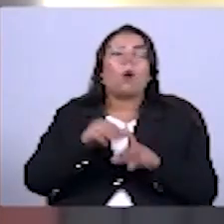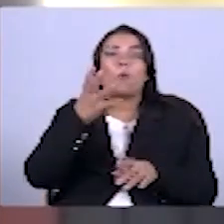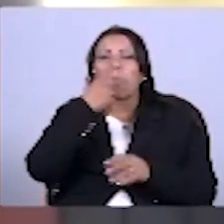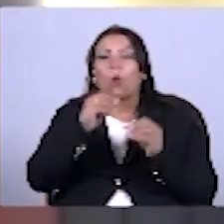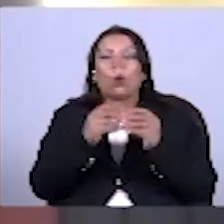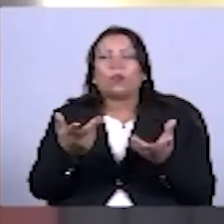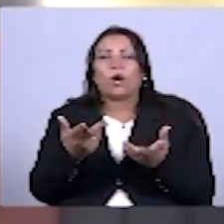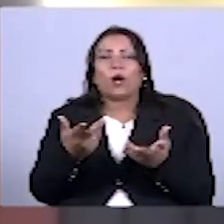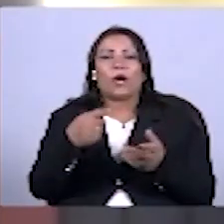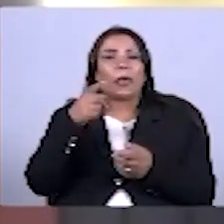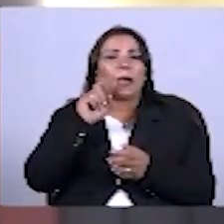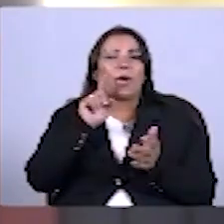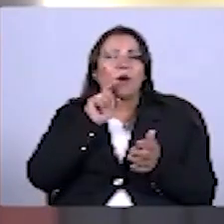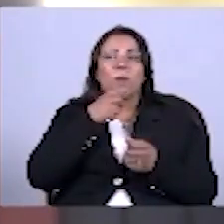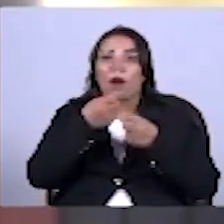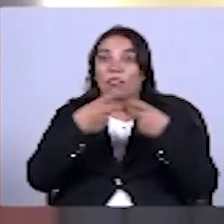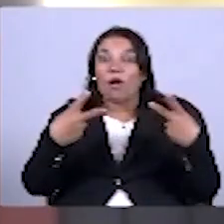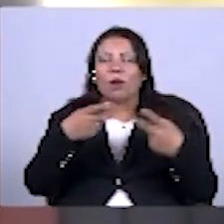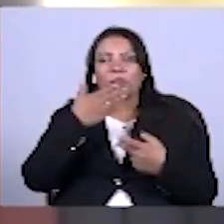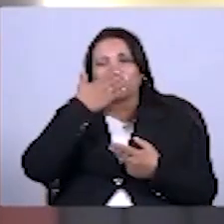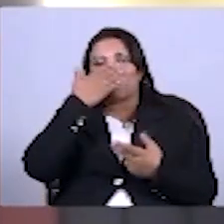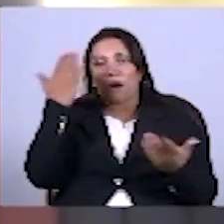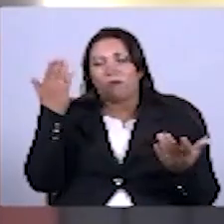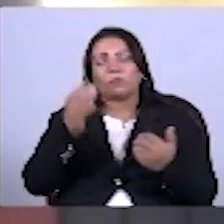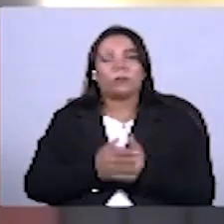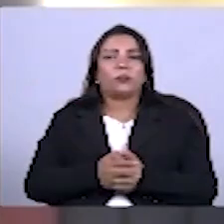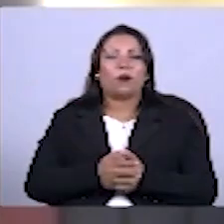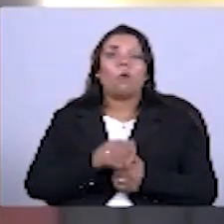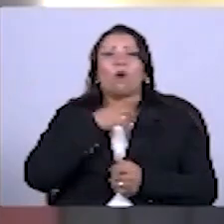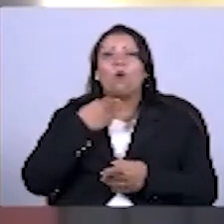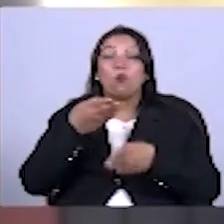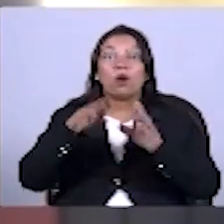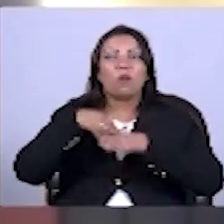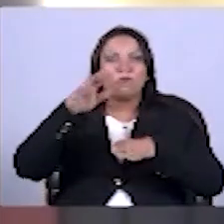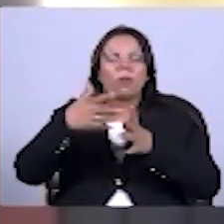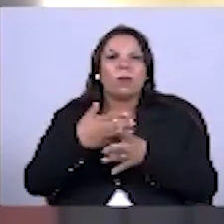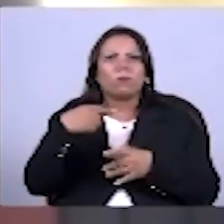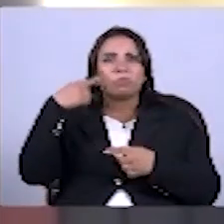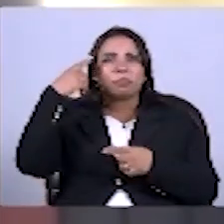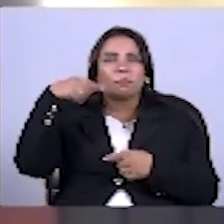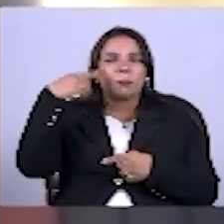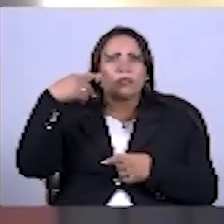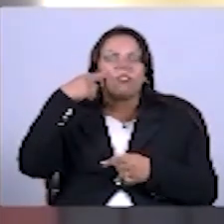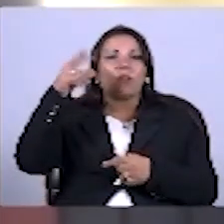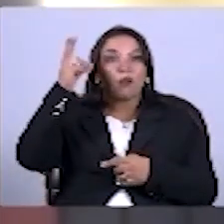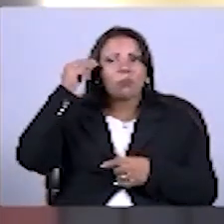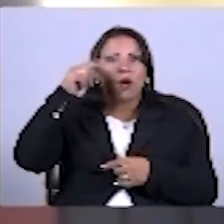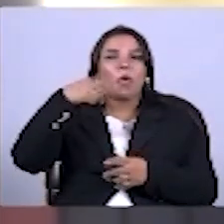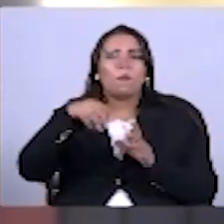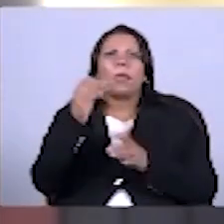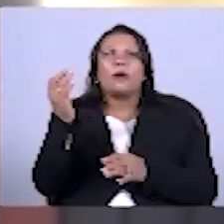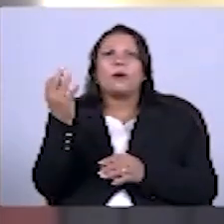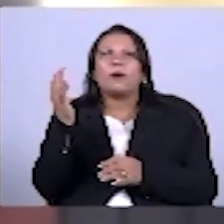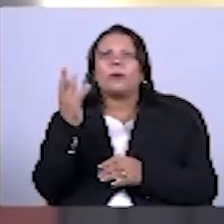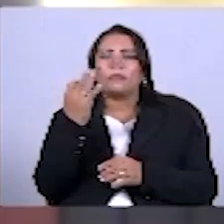هذا الموقف المتفجر في هذه المنطقه خاصه في ضوء تلويح اسرائيل المستمر يعني بها ثلاث